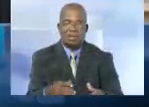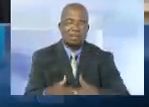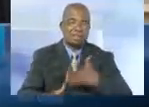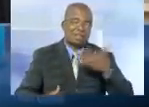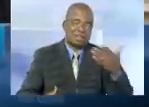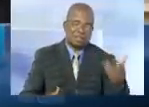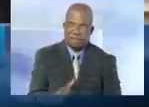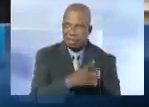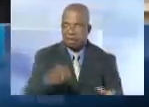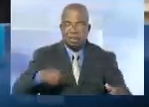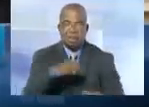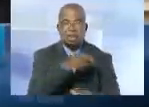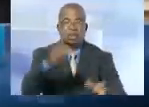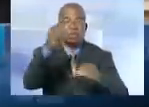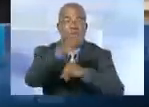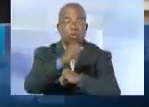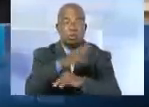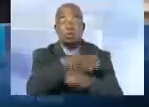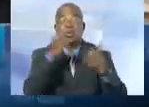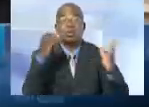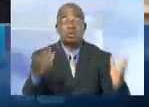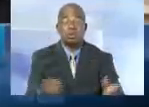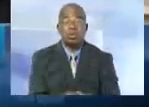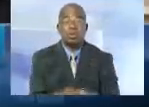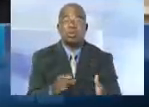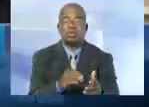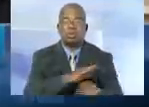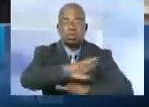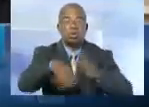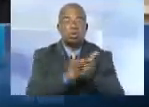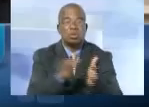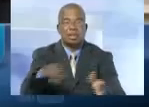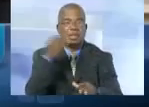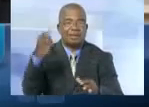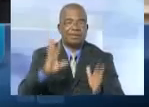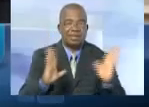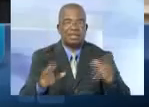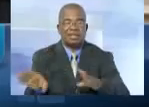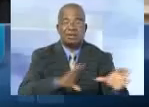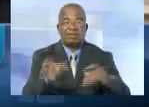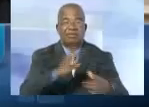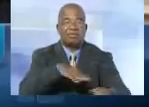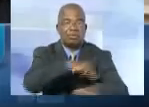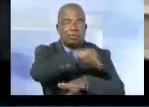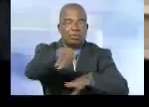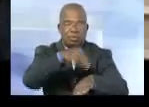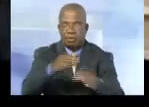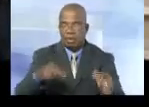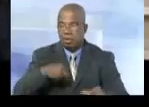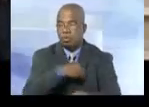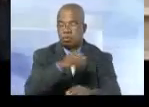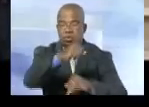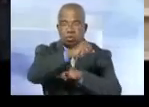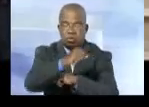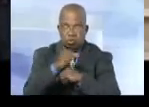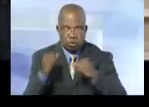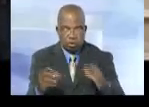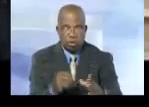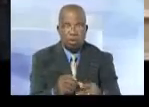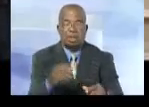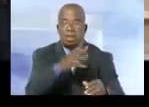en soutien à l'opération française Serval au Mali. Et nous venons d'ailleurs de conclure ce matin des accords permettant la circulation de